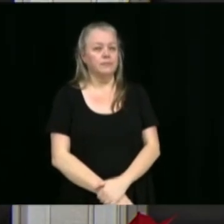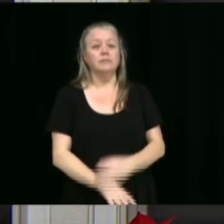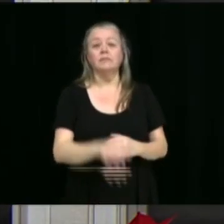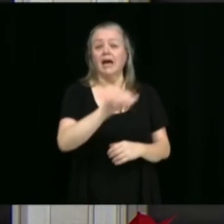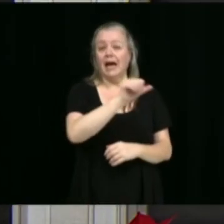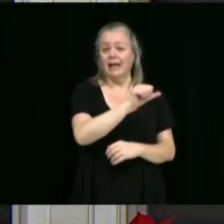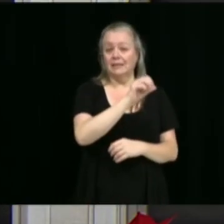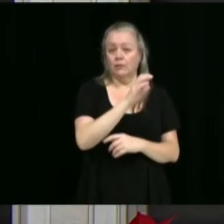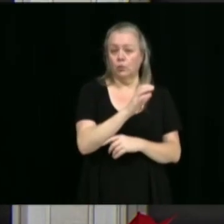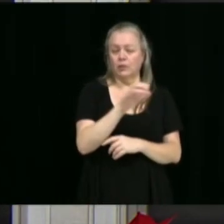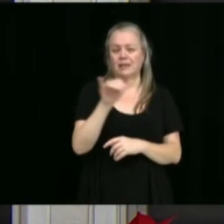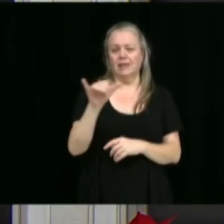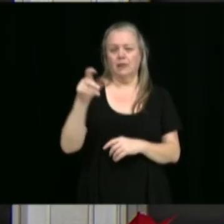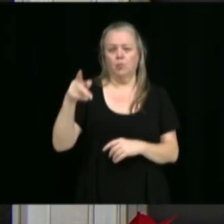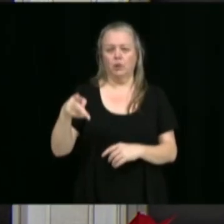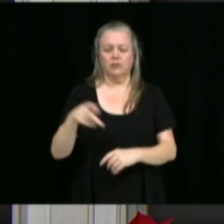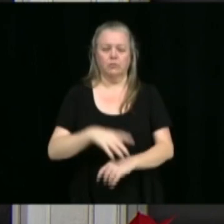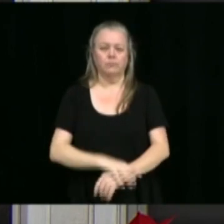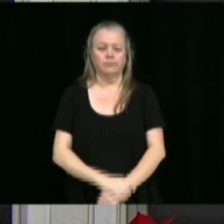Alexandre Côté, Yannick Poisson.